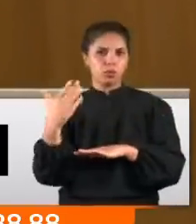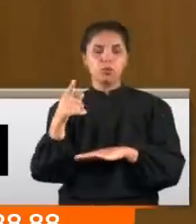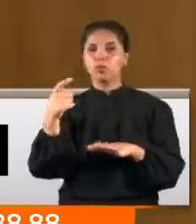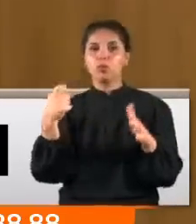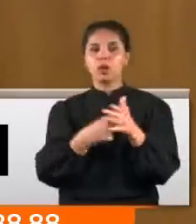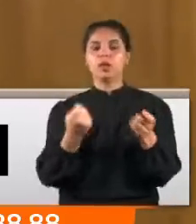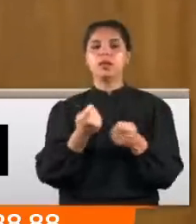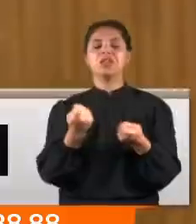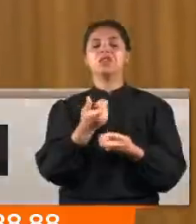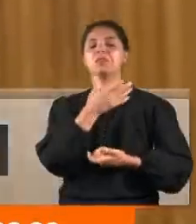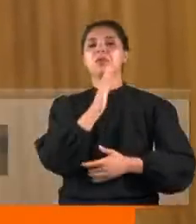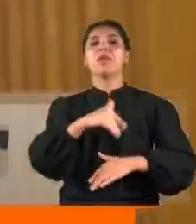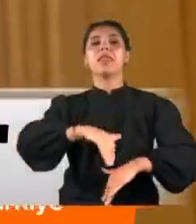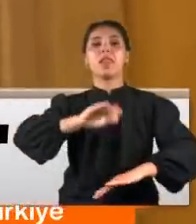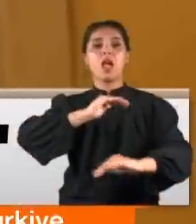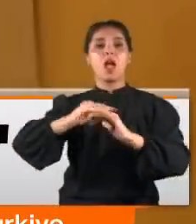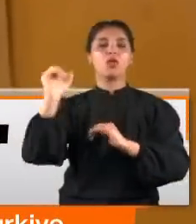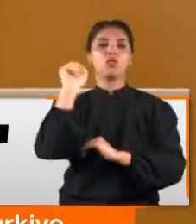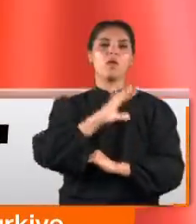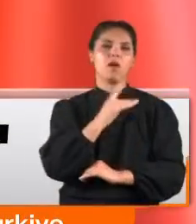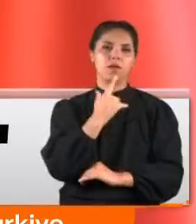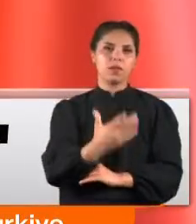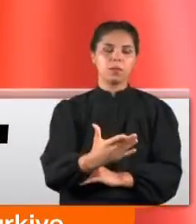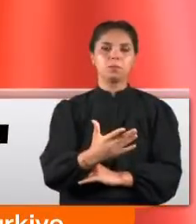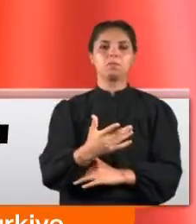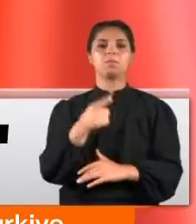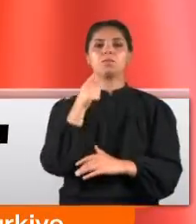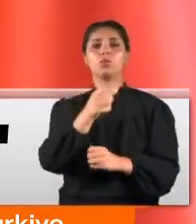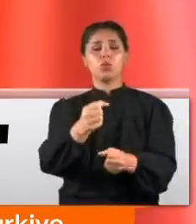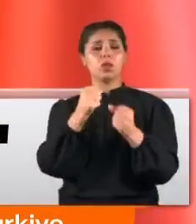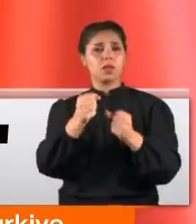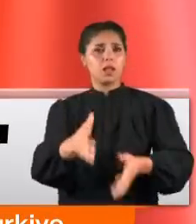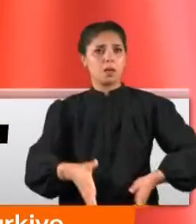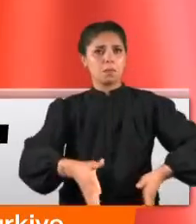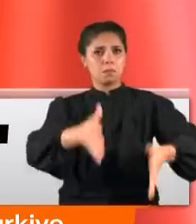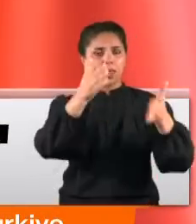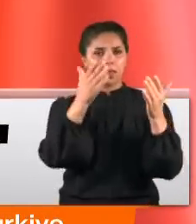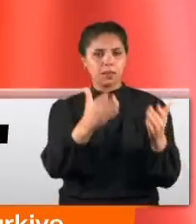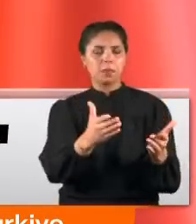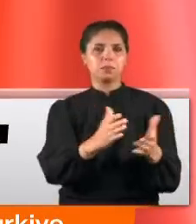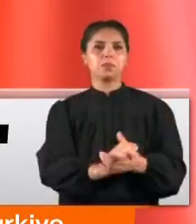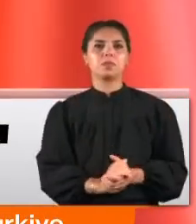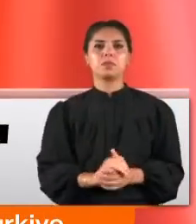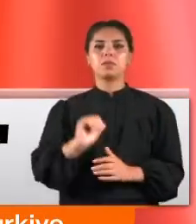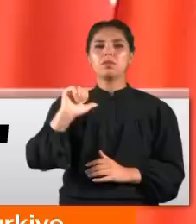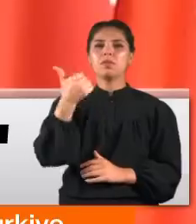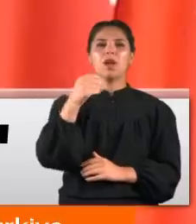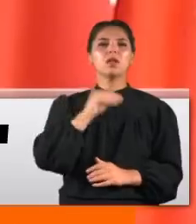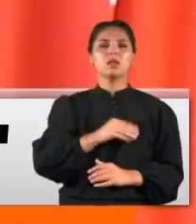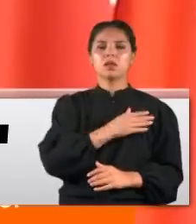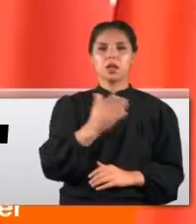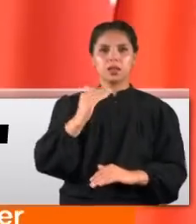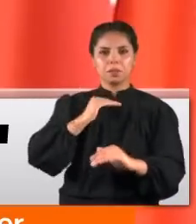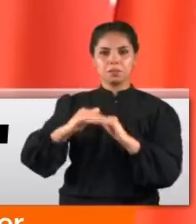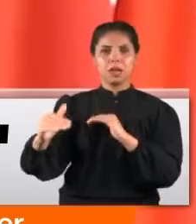adı iş bilmezlik değil, halk düşmanlığı dedi. Dayanıklı konutlar adeta lüks gördüler.